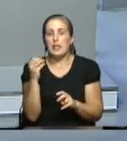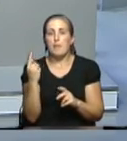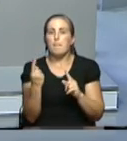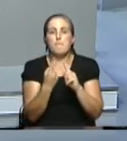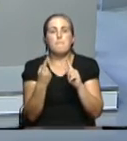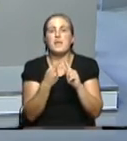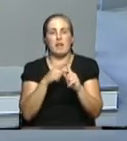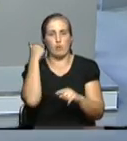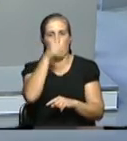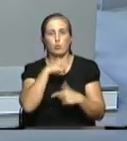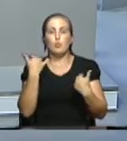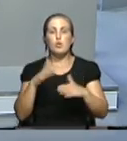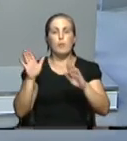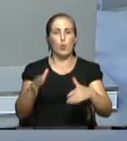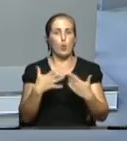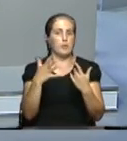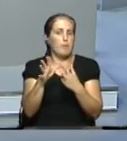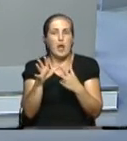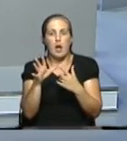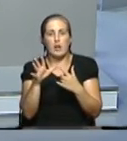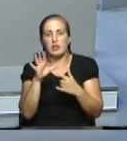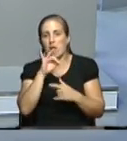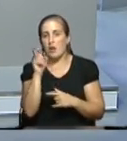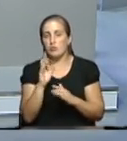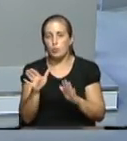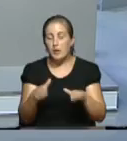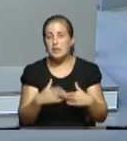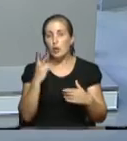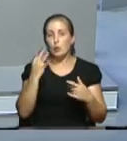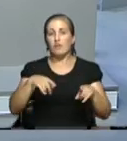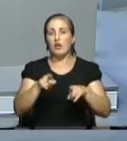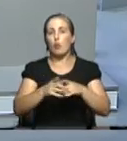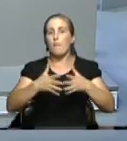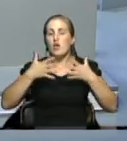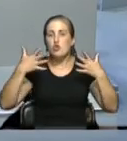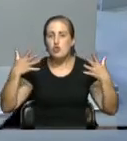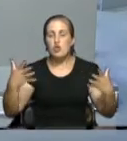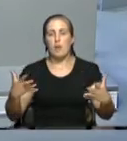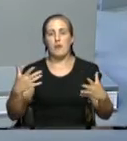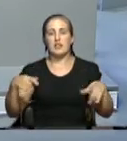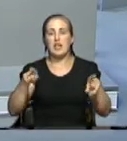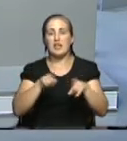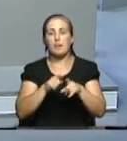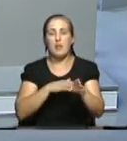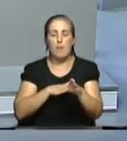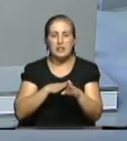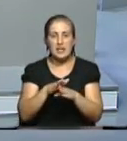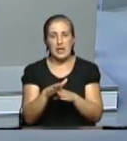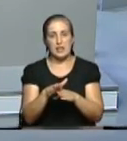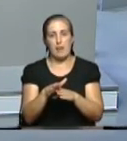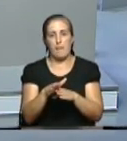он проходит он уже проходит там 5 раз будет проходить вот в таком масштабе с таким наполнением и